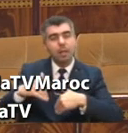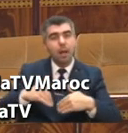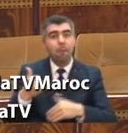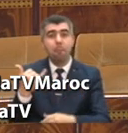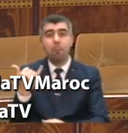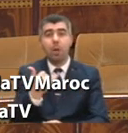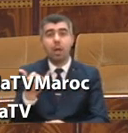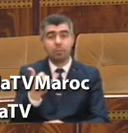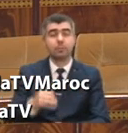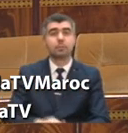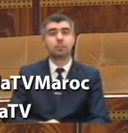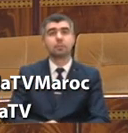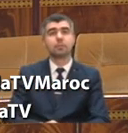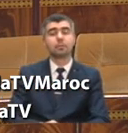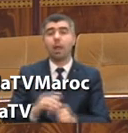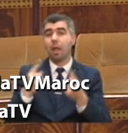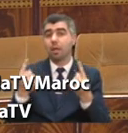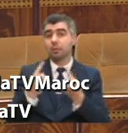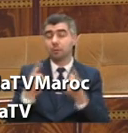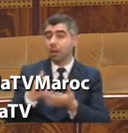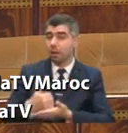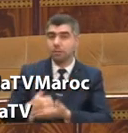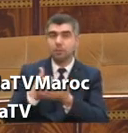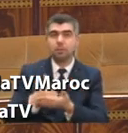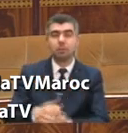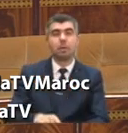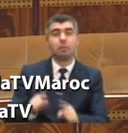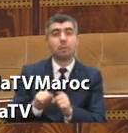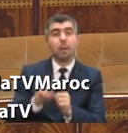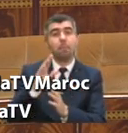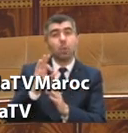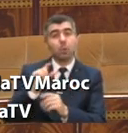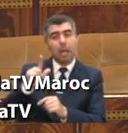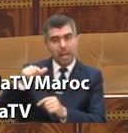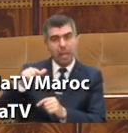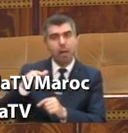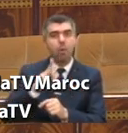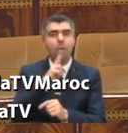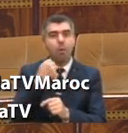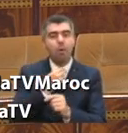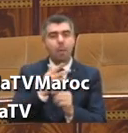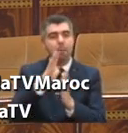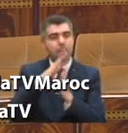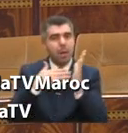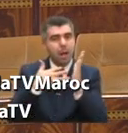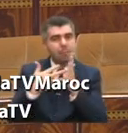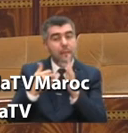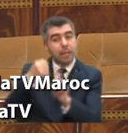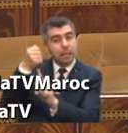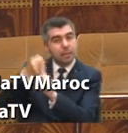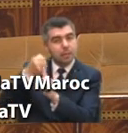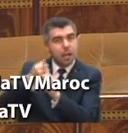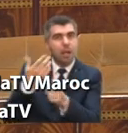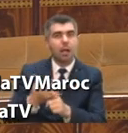الاقتصادية العادية. فهل لدى الحكومة برنامج استعجالي لإصلاح هذا القطاع